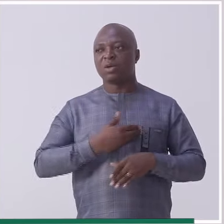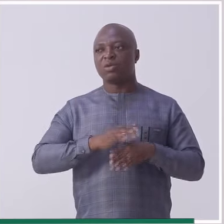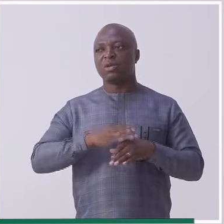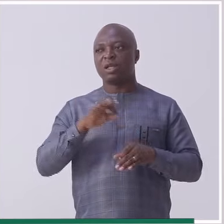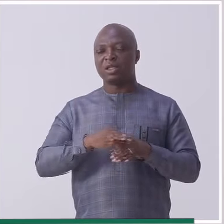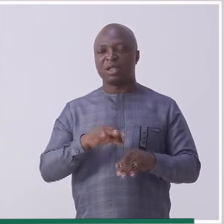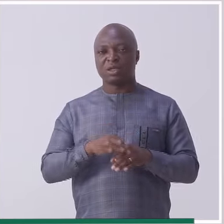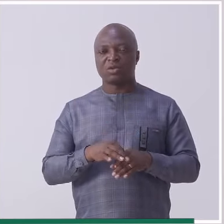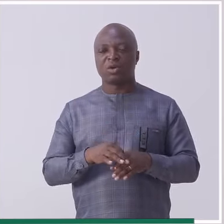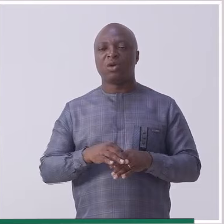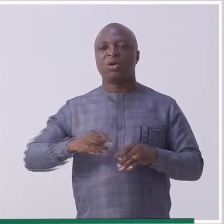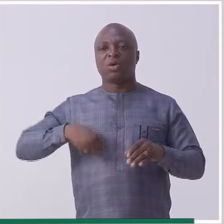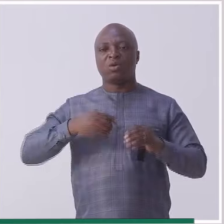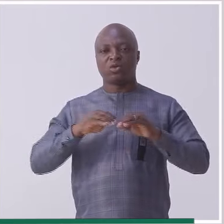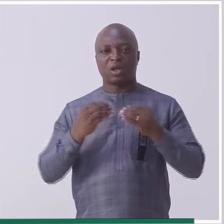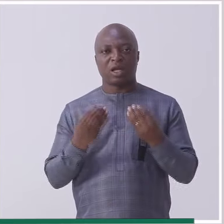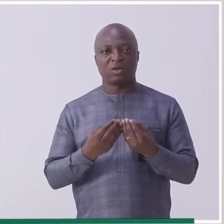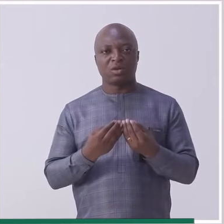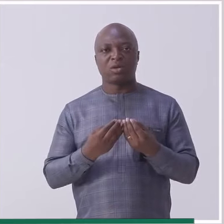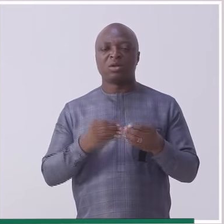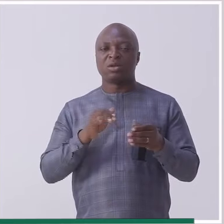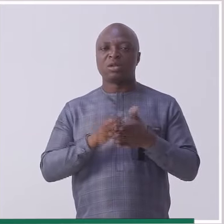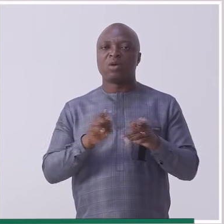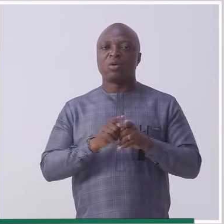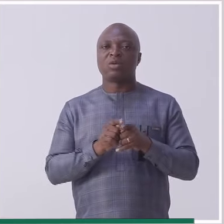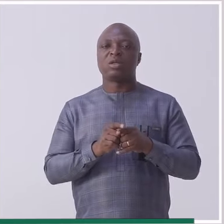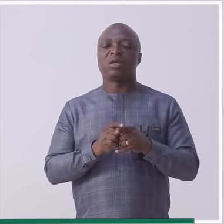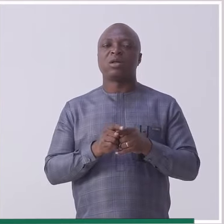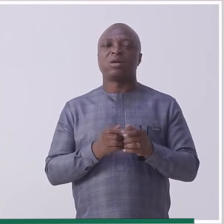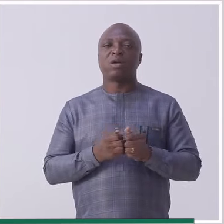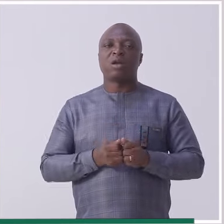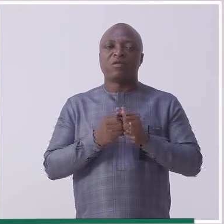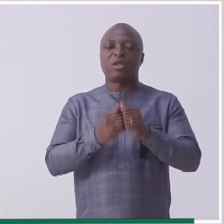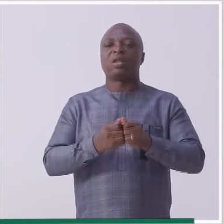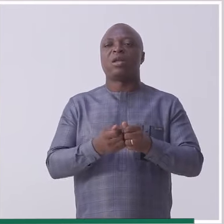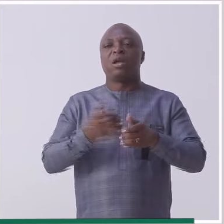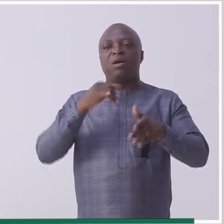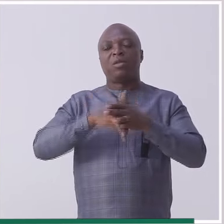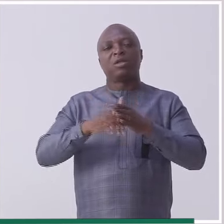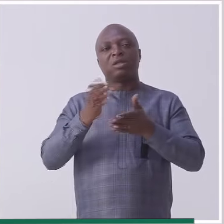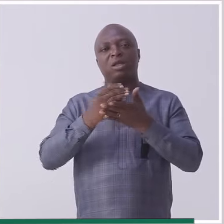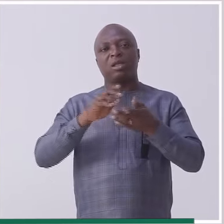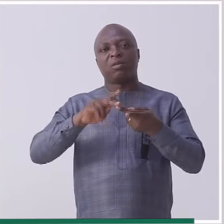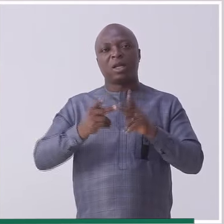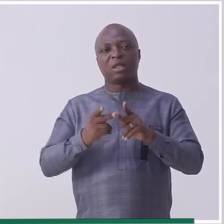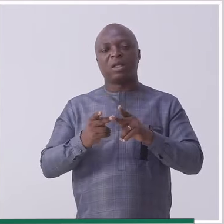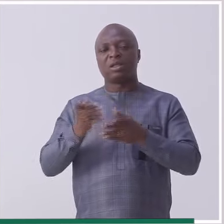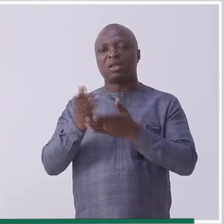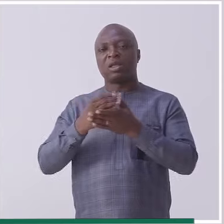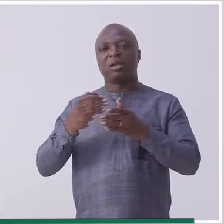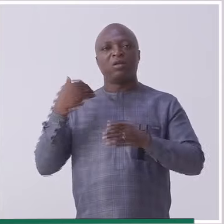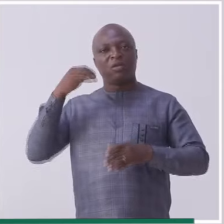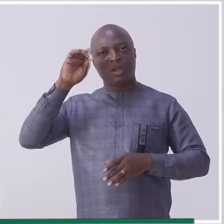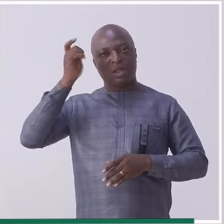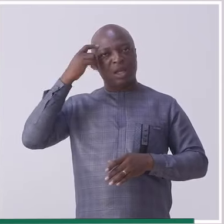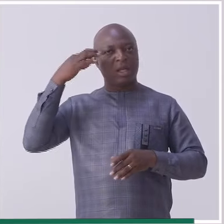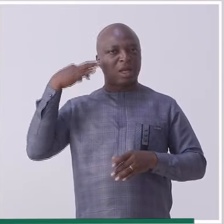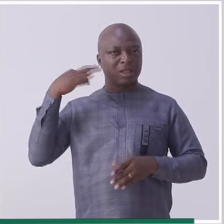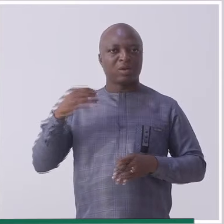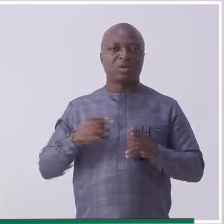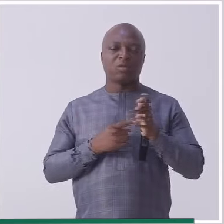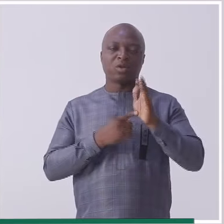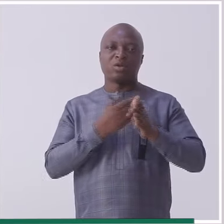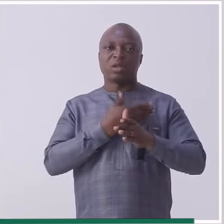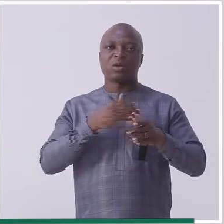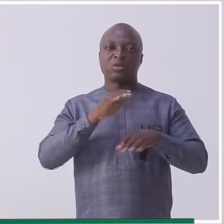élections que nous organisons. Cela a un coût pour nos compatriotes, cela a un coût pour le budget de l'État. Et les candidats qui viennent doivent aussi montrer un véritable